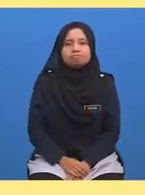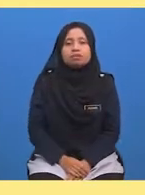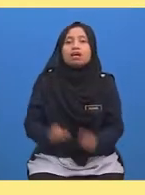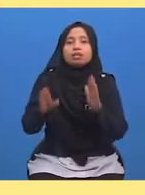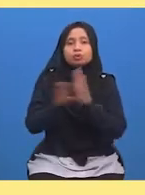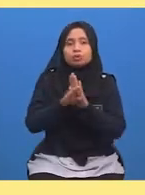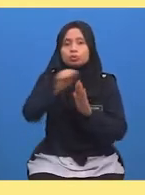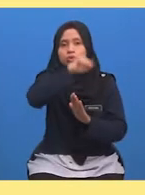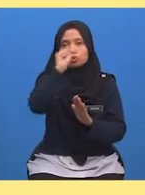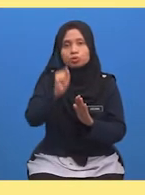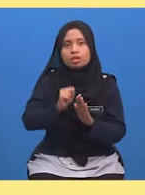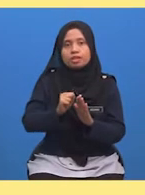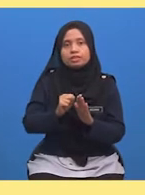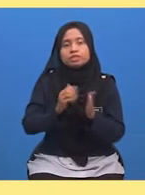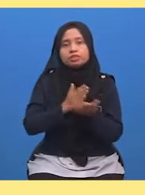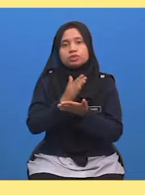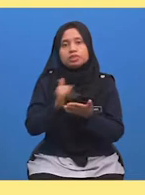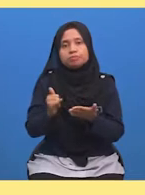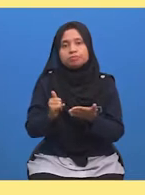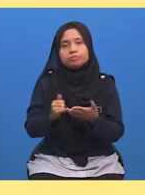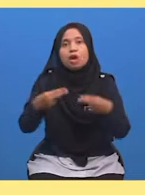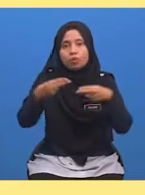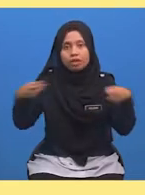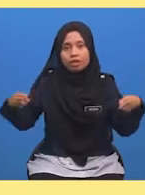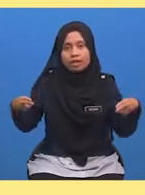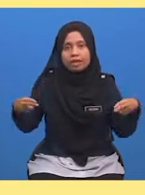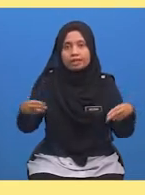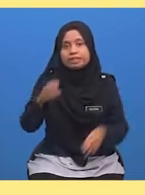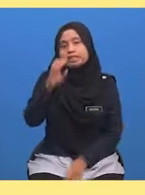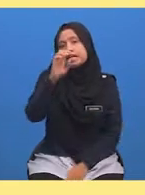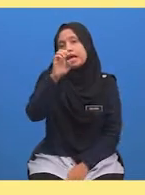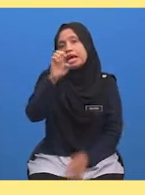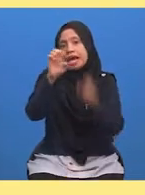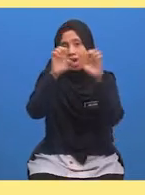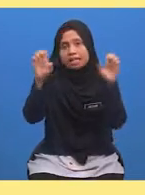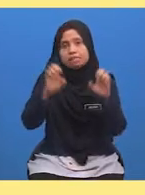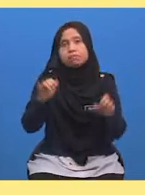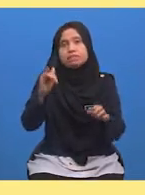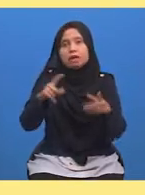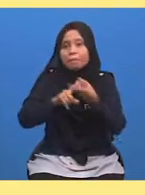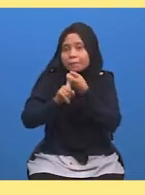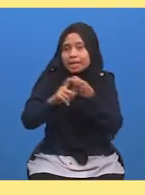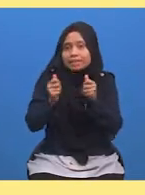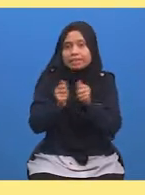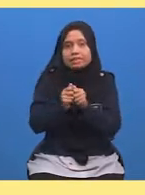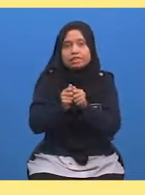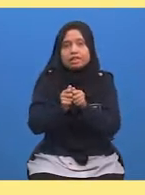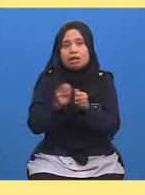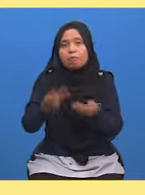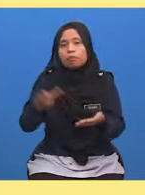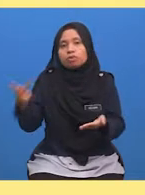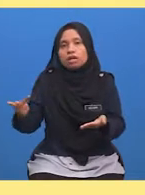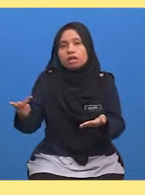Contoh soalan berikutnya, huraikan elemen yang berkaitan dengan